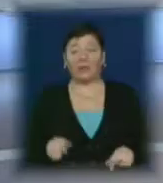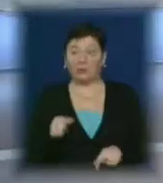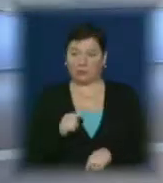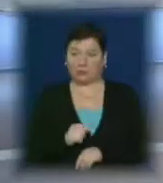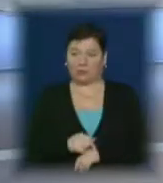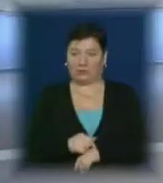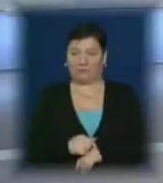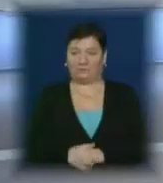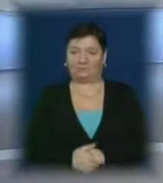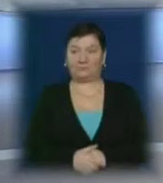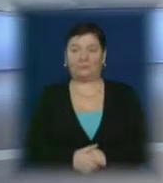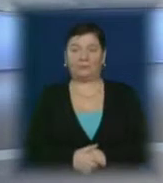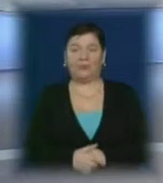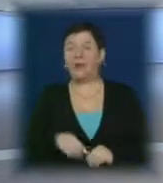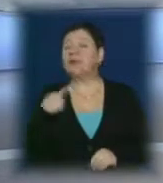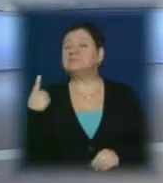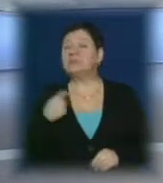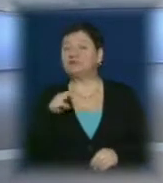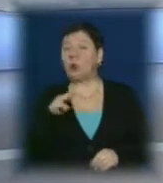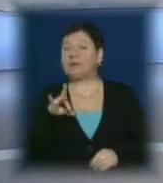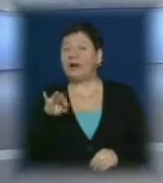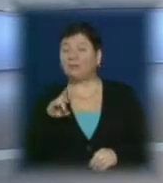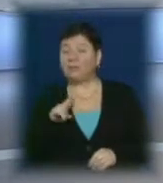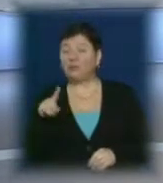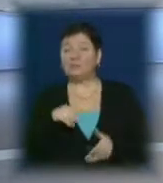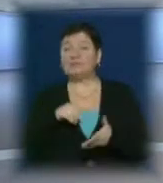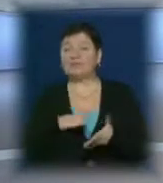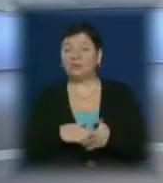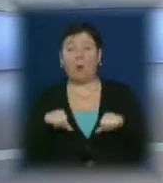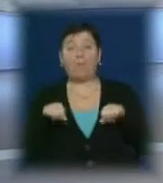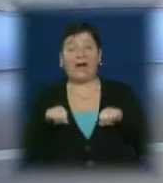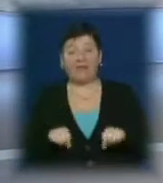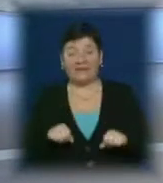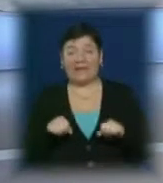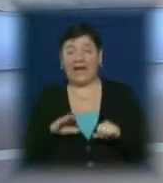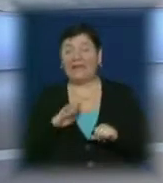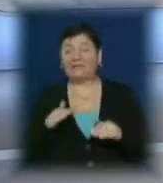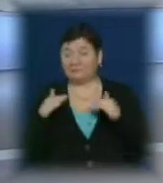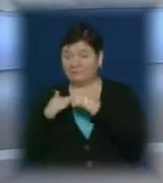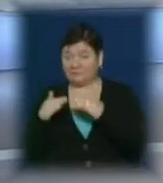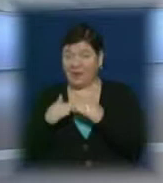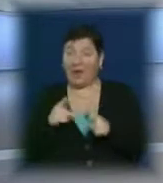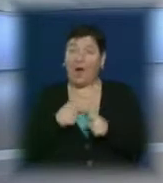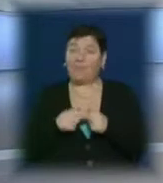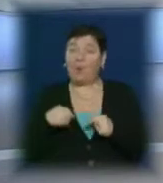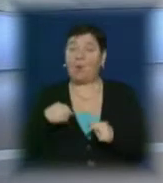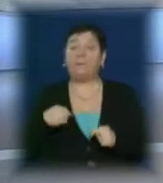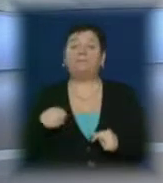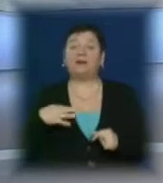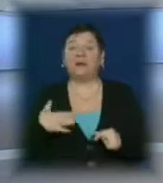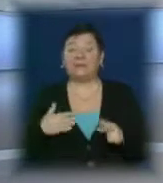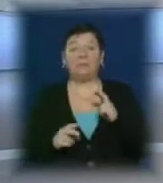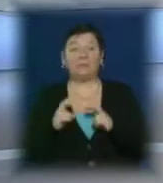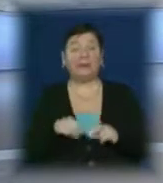годину. З 1 травня, аби зареєструвати право на нерухоме майно або оформити статус приватного